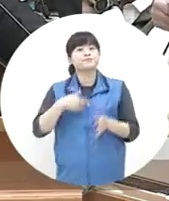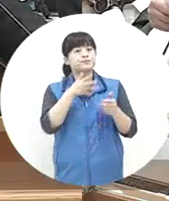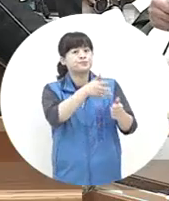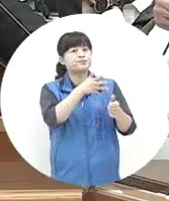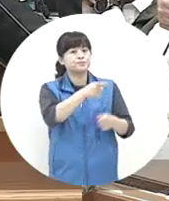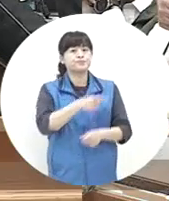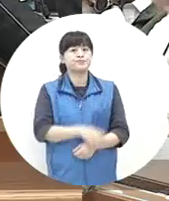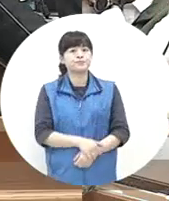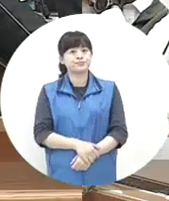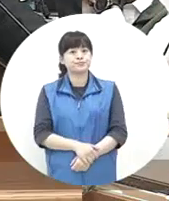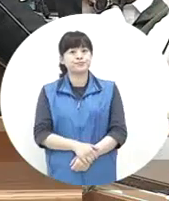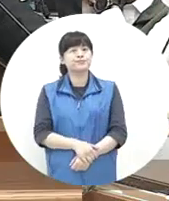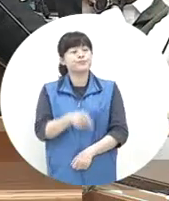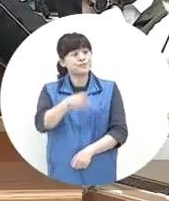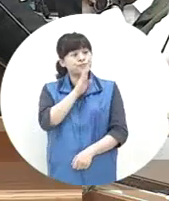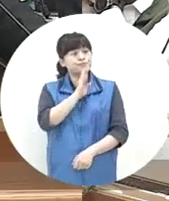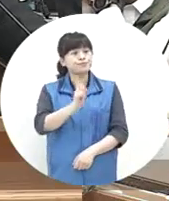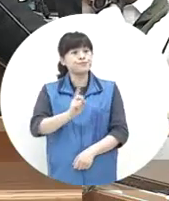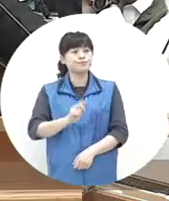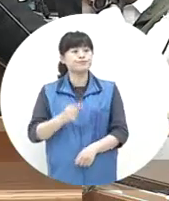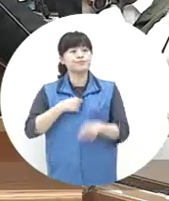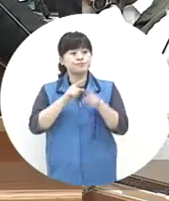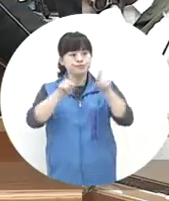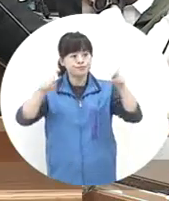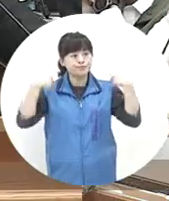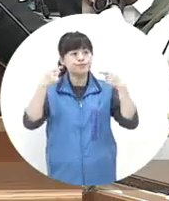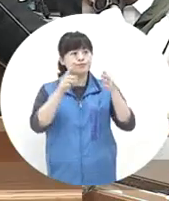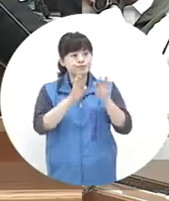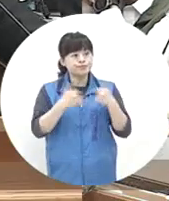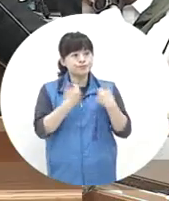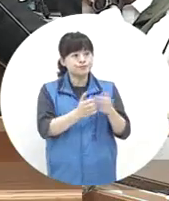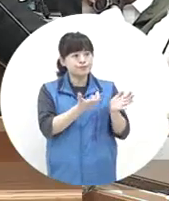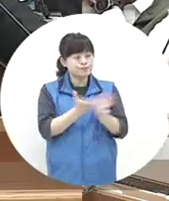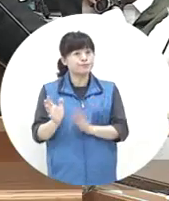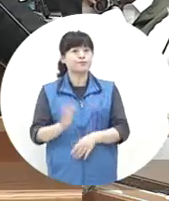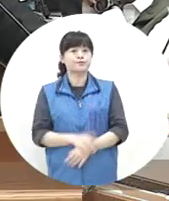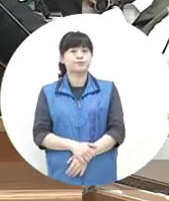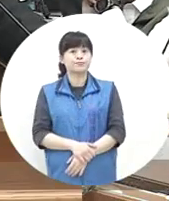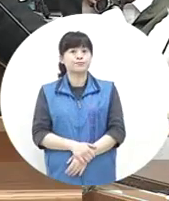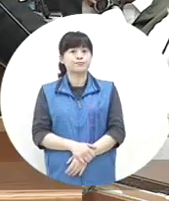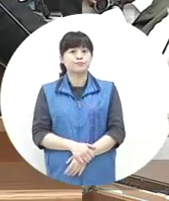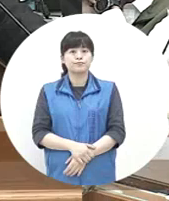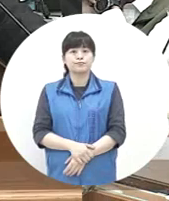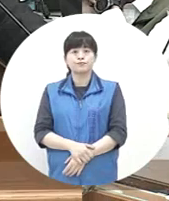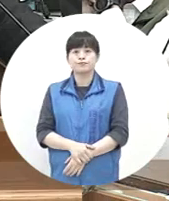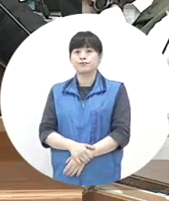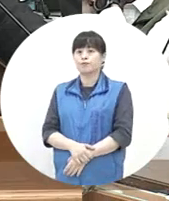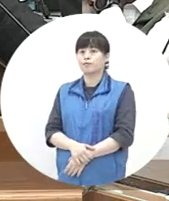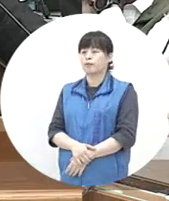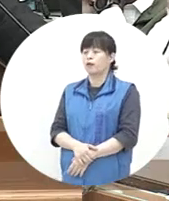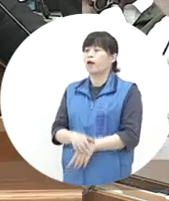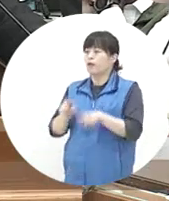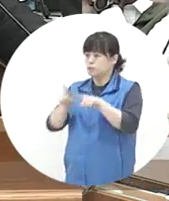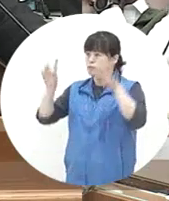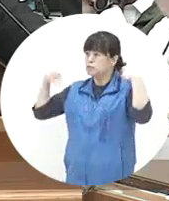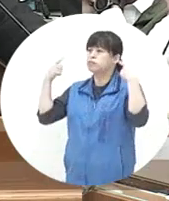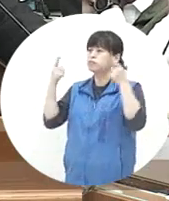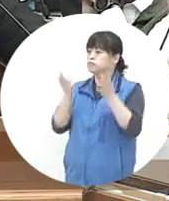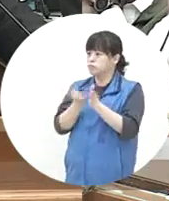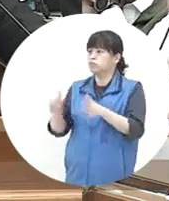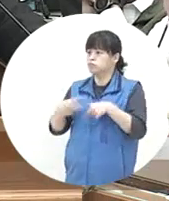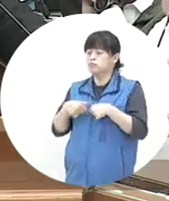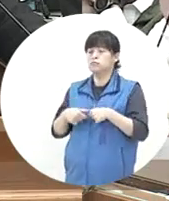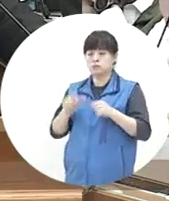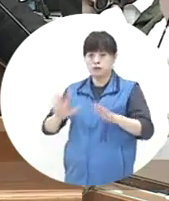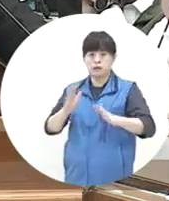就是我们平常要不要做准备啦？ 平常当然要准备啊。 哎，虽然还没有开战，